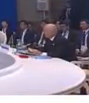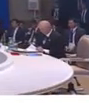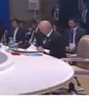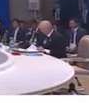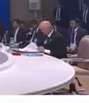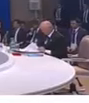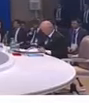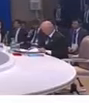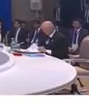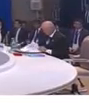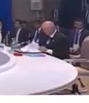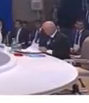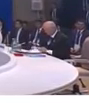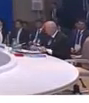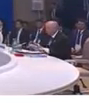совета.